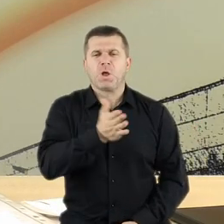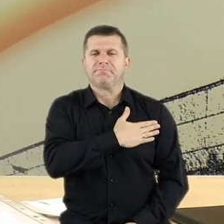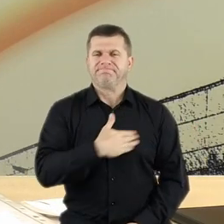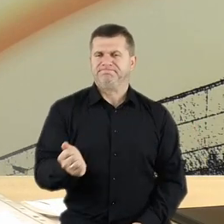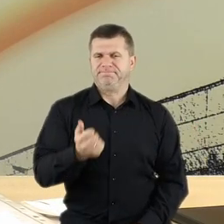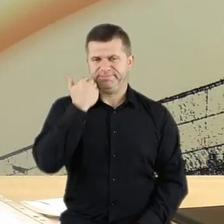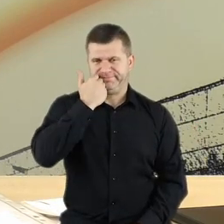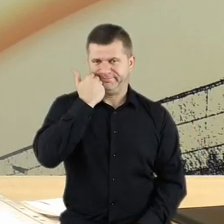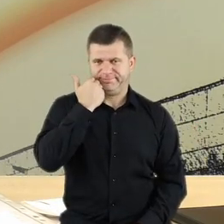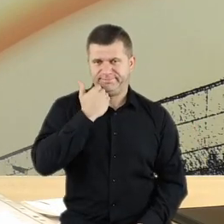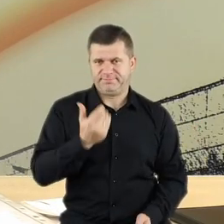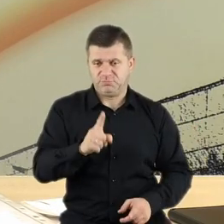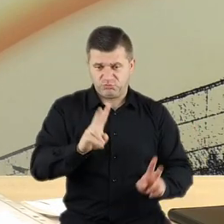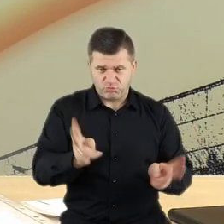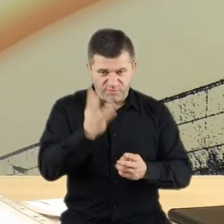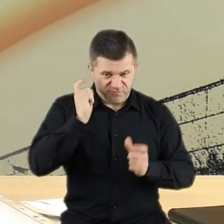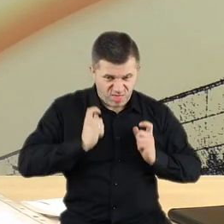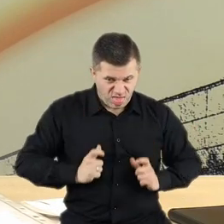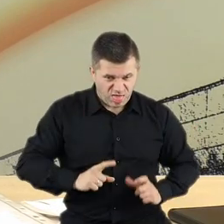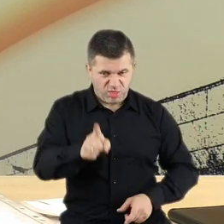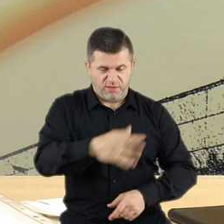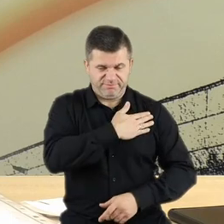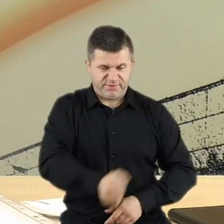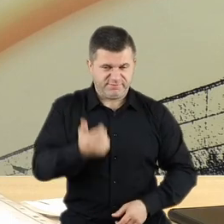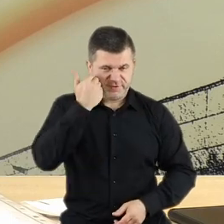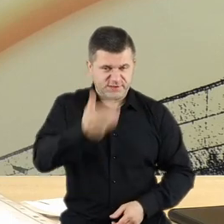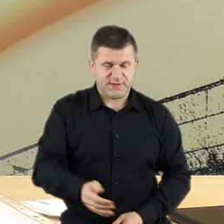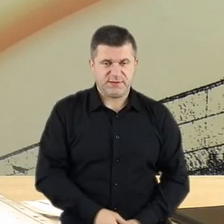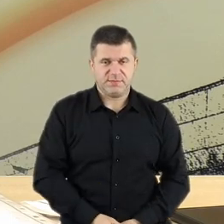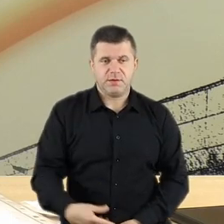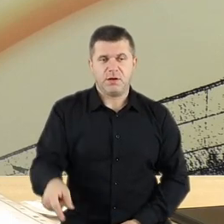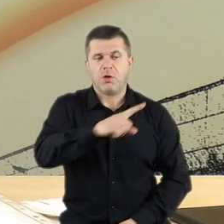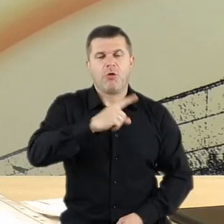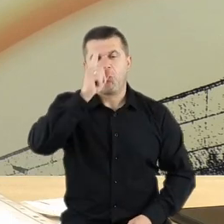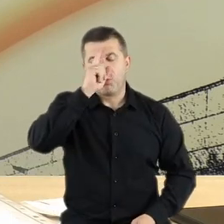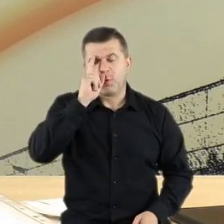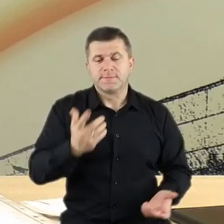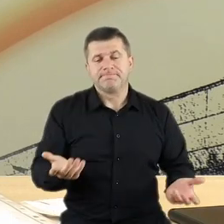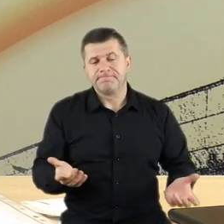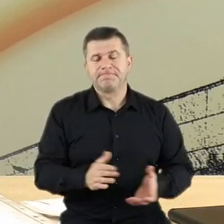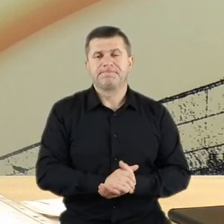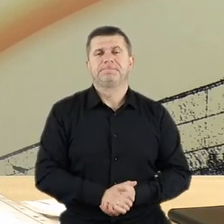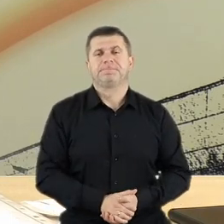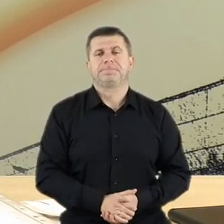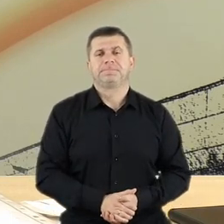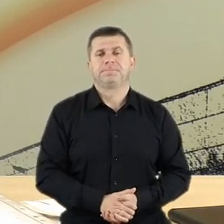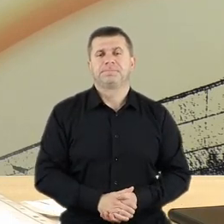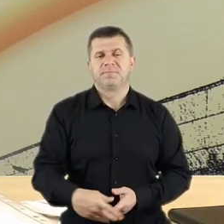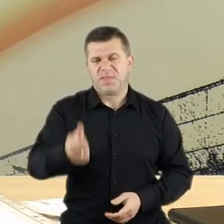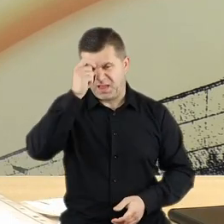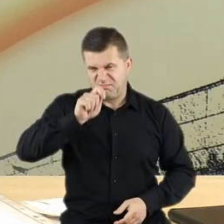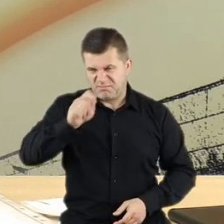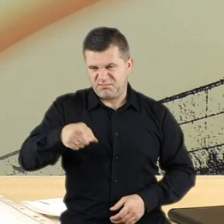pochodzić ze wsi to ci ludzie no to byli nazywani takim